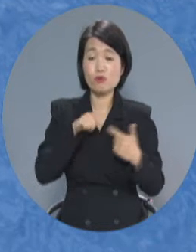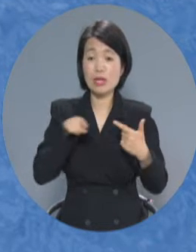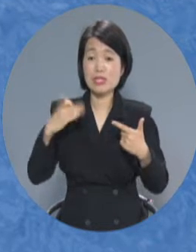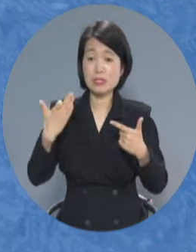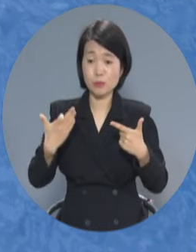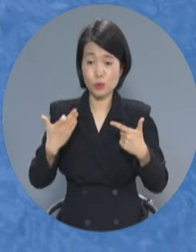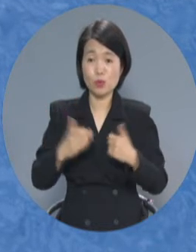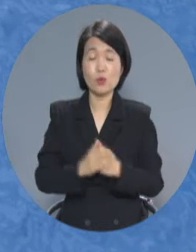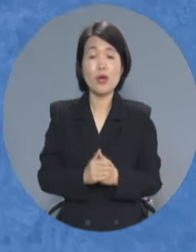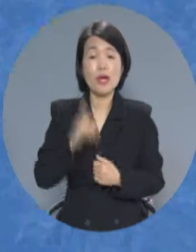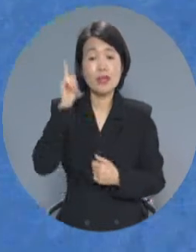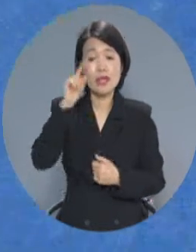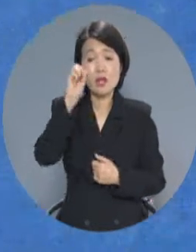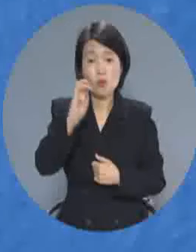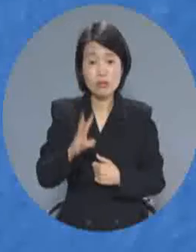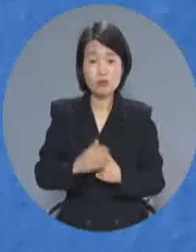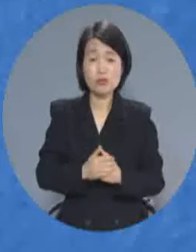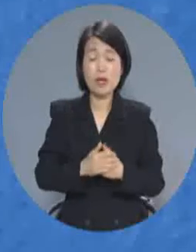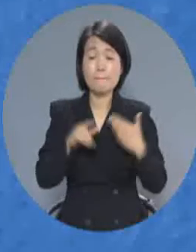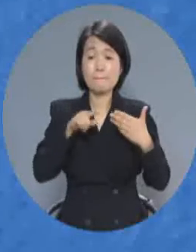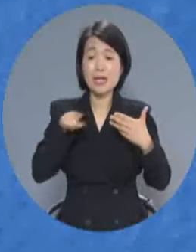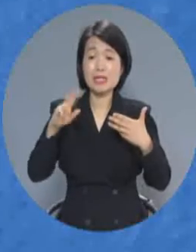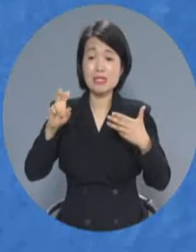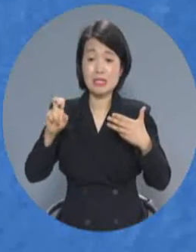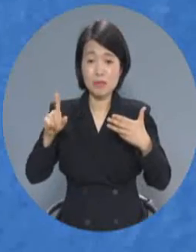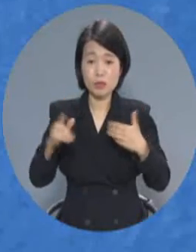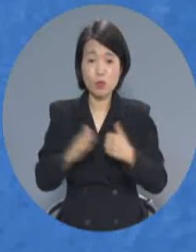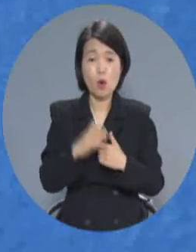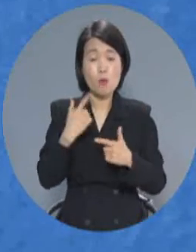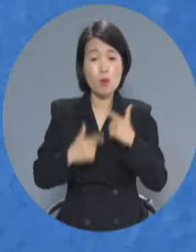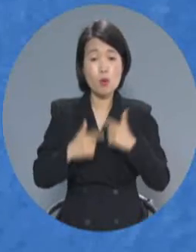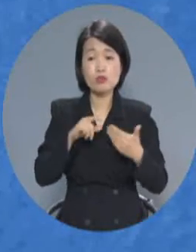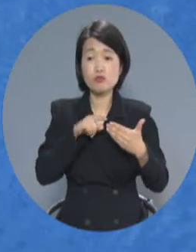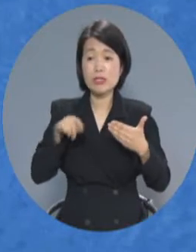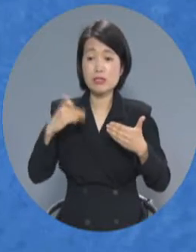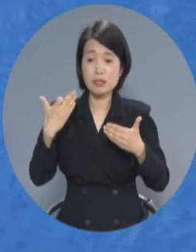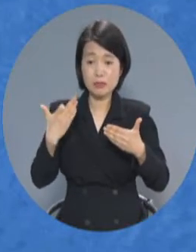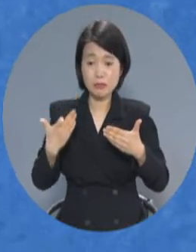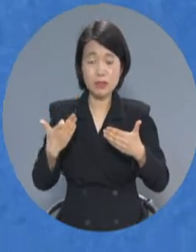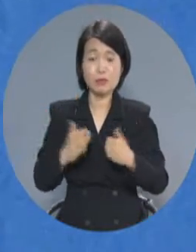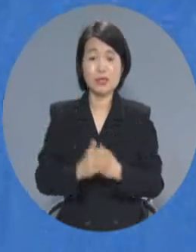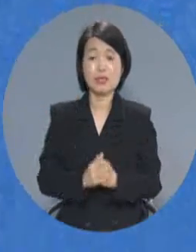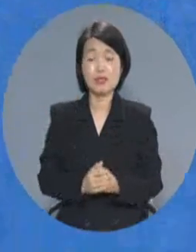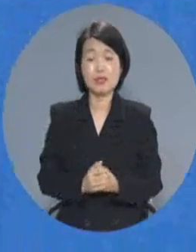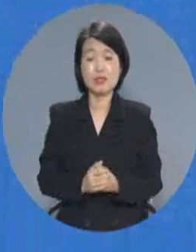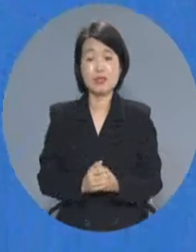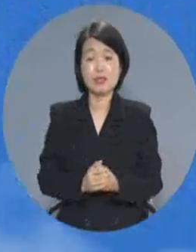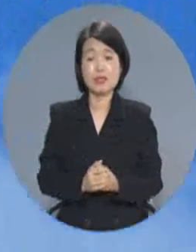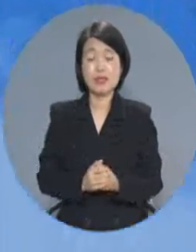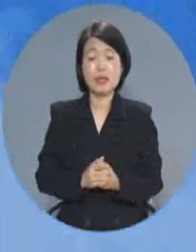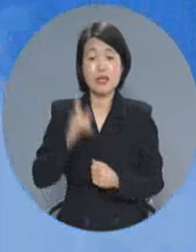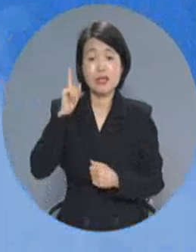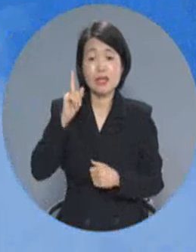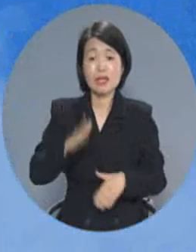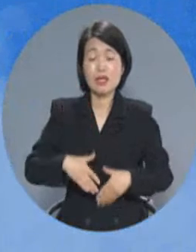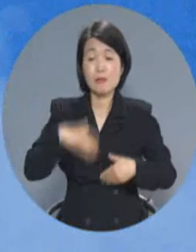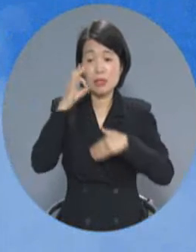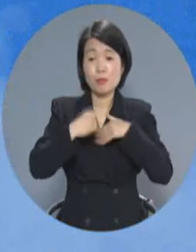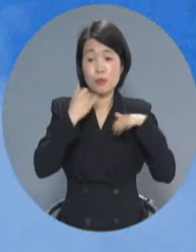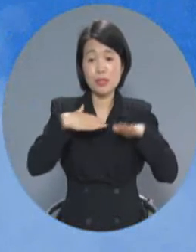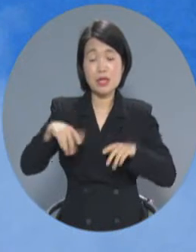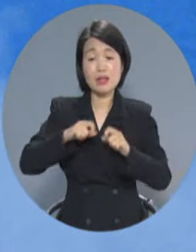돌을 보이겠습니다 내일 광주는 8에서 21도 목포는 구에서 18 돌을 보이겠습니다 내일 남의 서부 회상